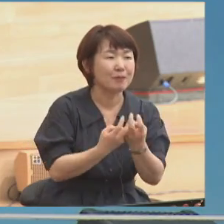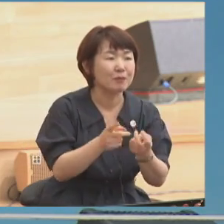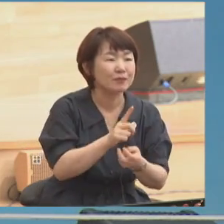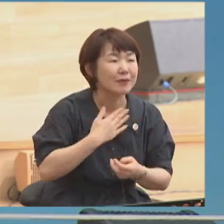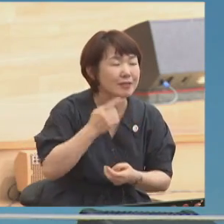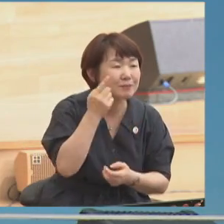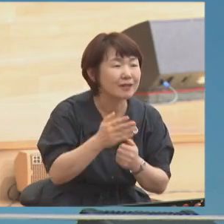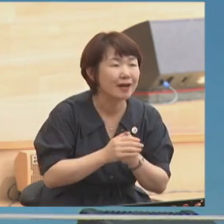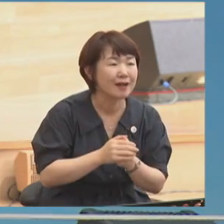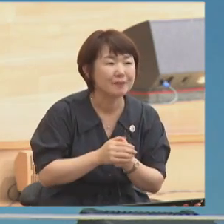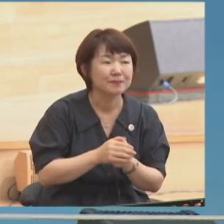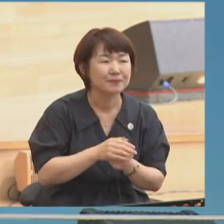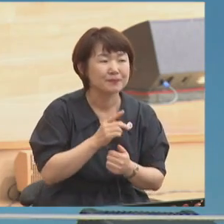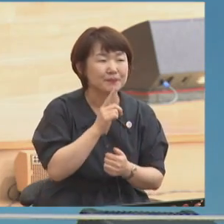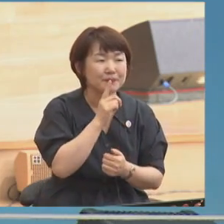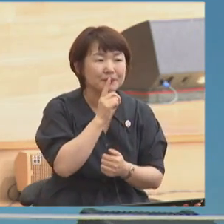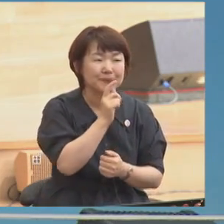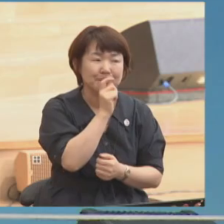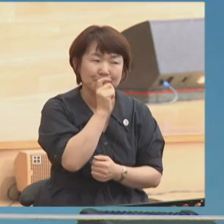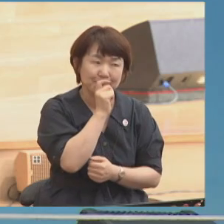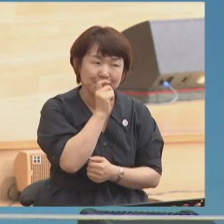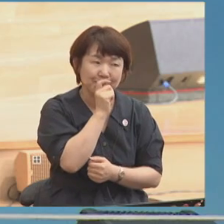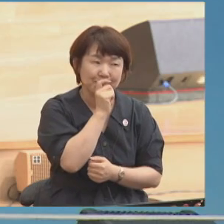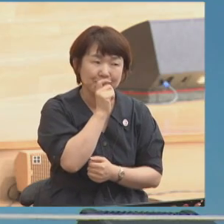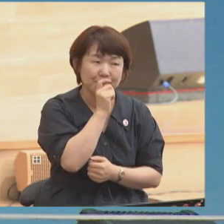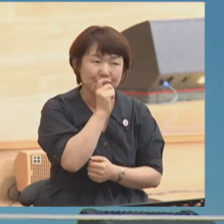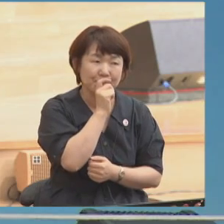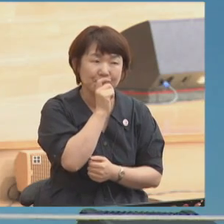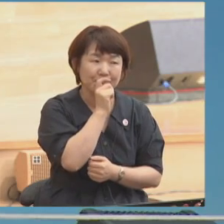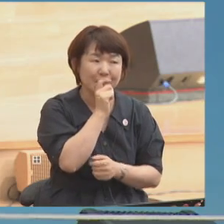입을 다무는 거죠. 입을 꾹